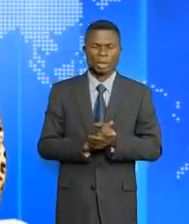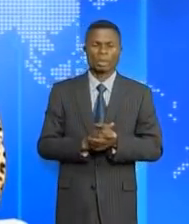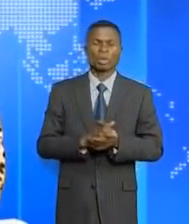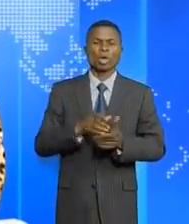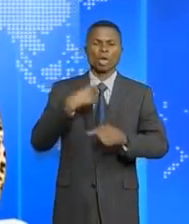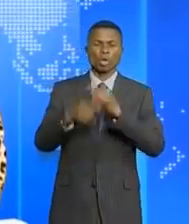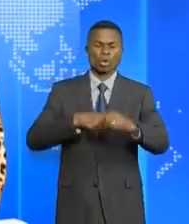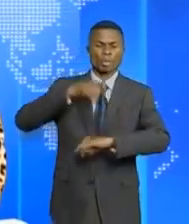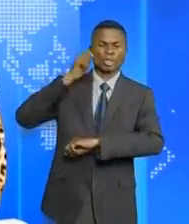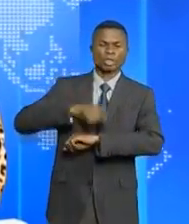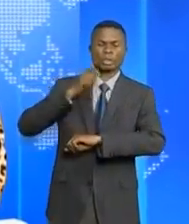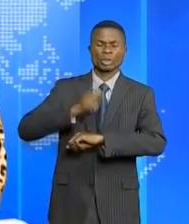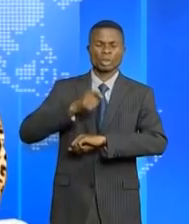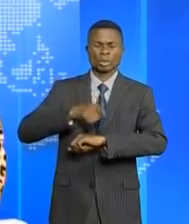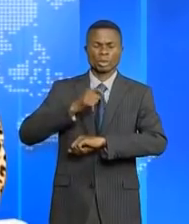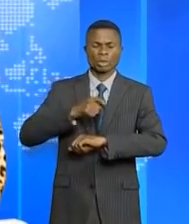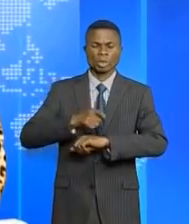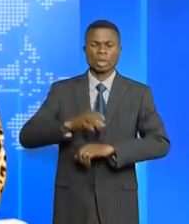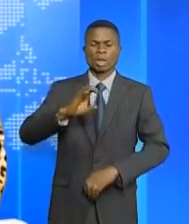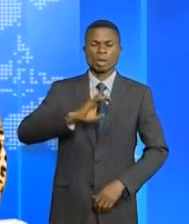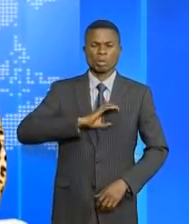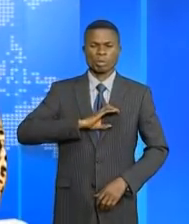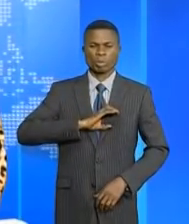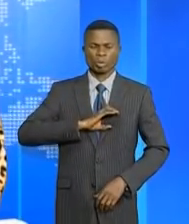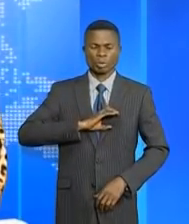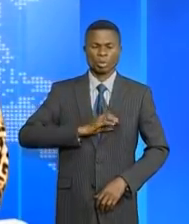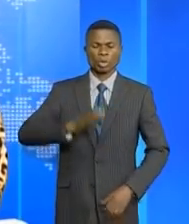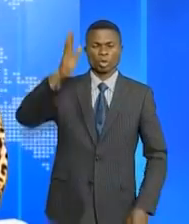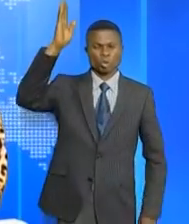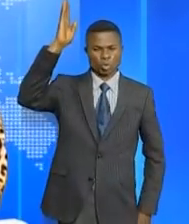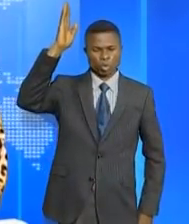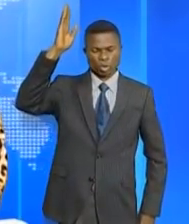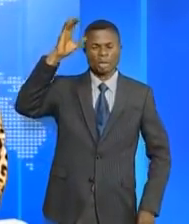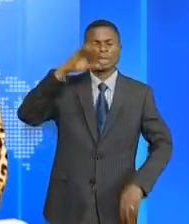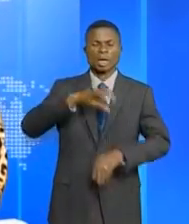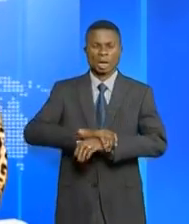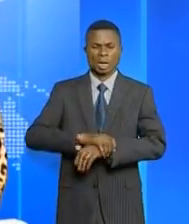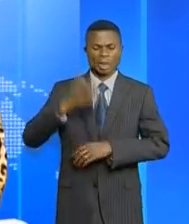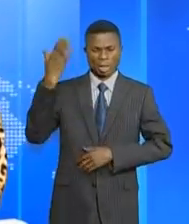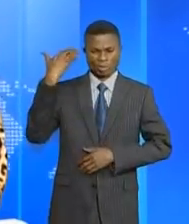les procès des policiers de la circulation routière